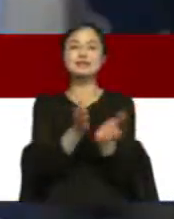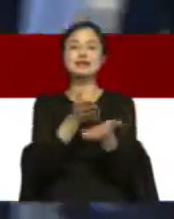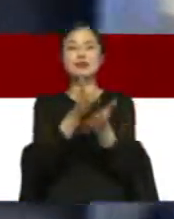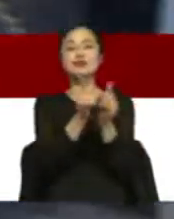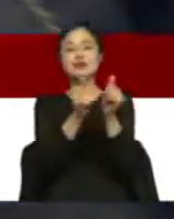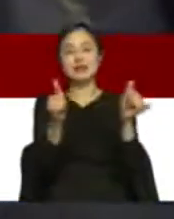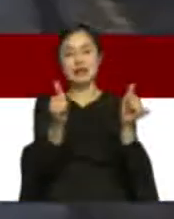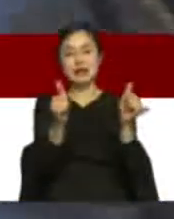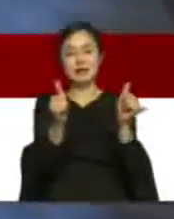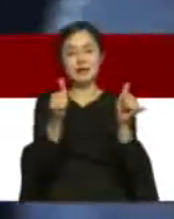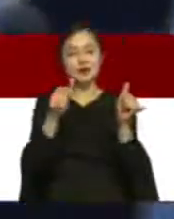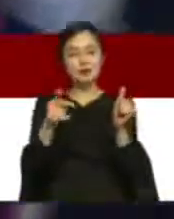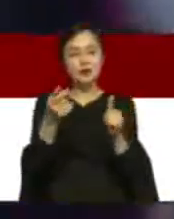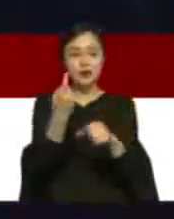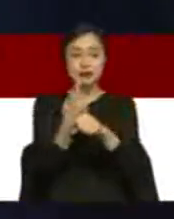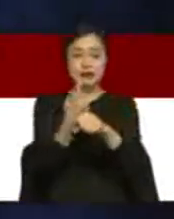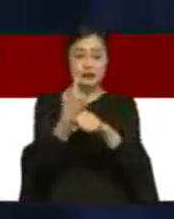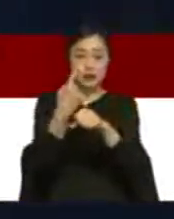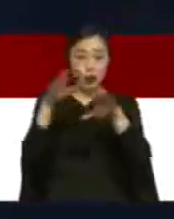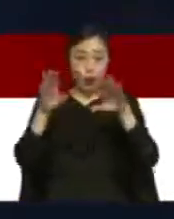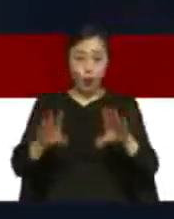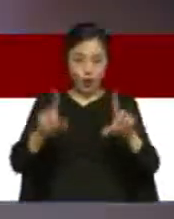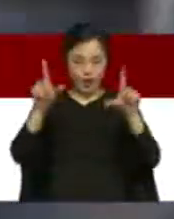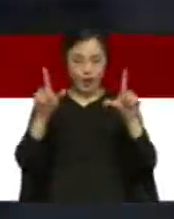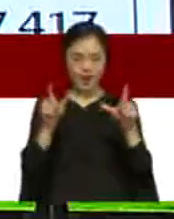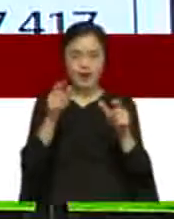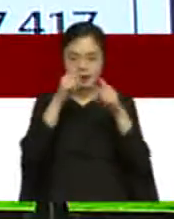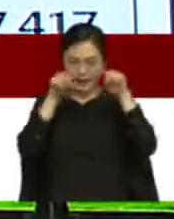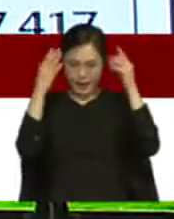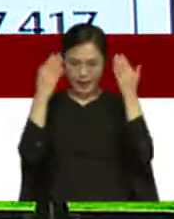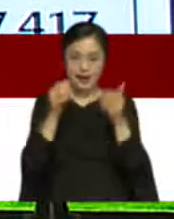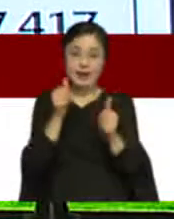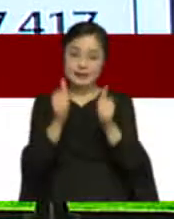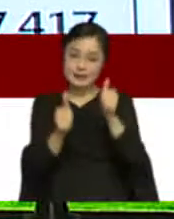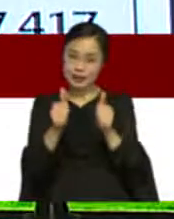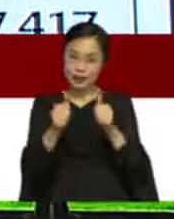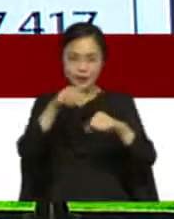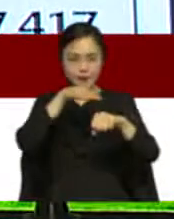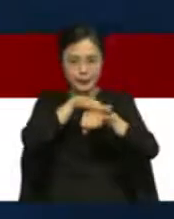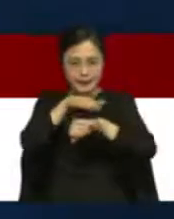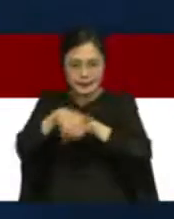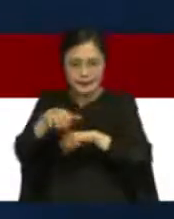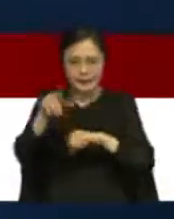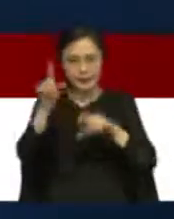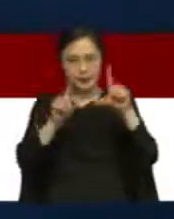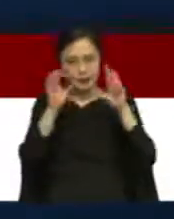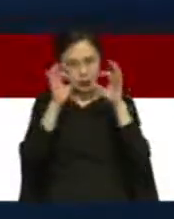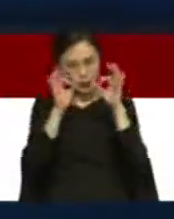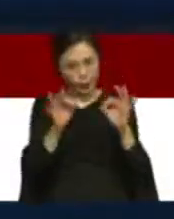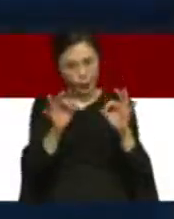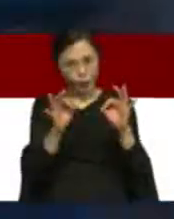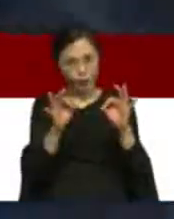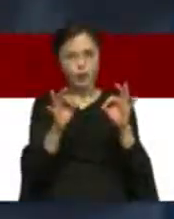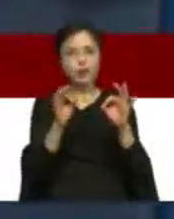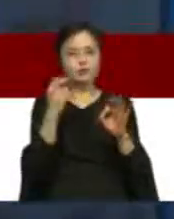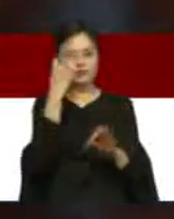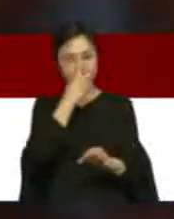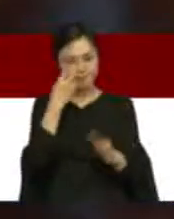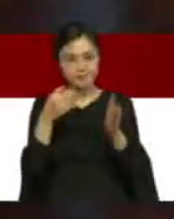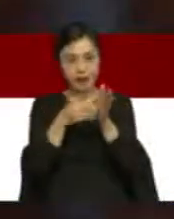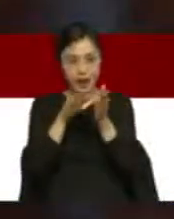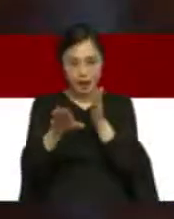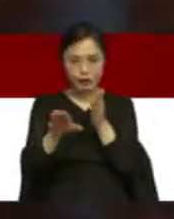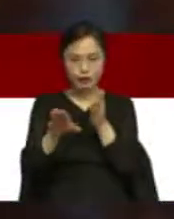전형 결과를 분석하고 2019년도 정시 전형의 주요 특징과 지원 전략을 다룹니다. 또한